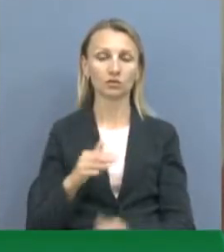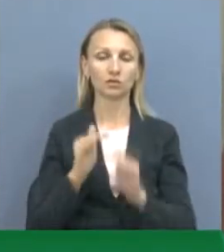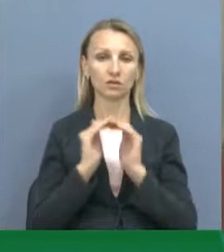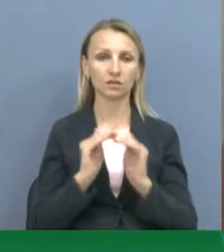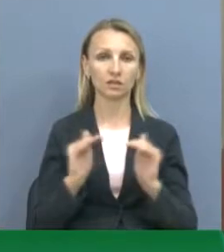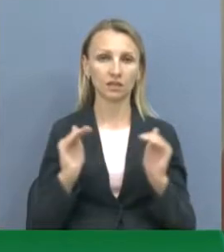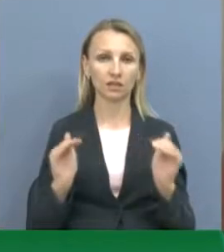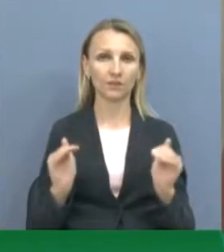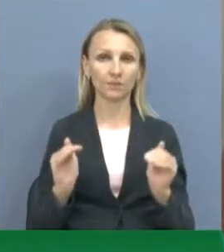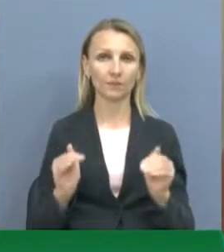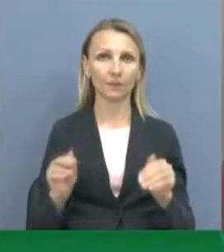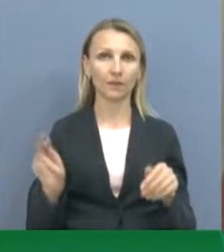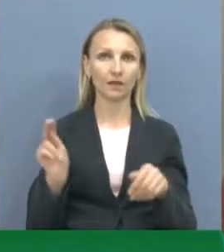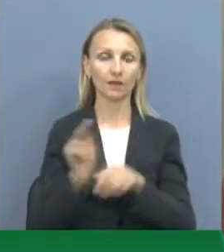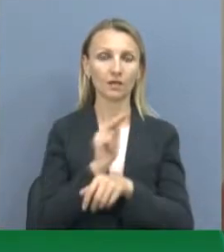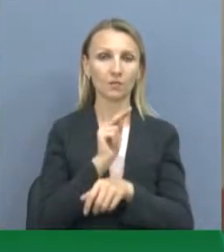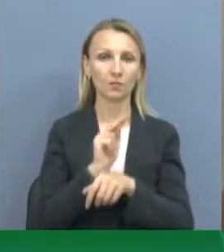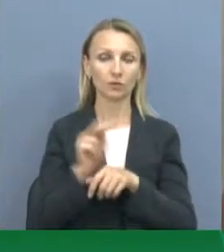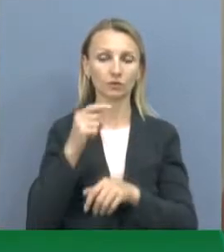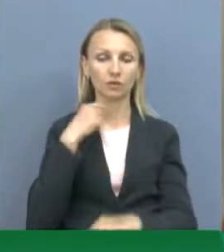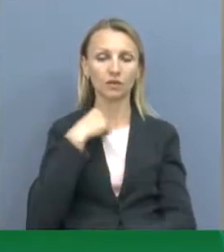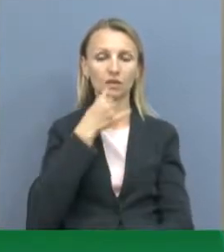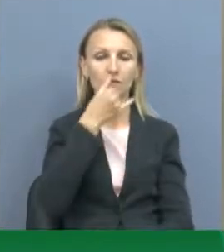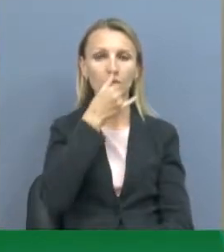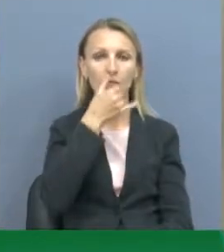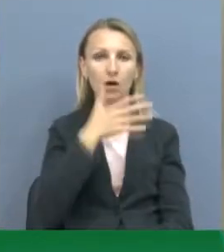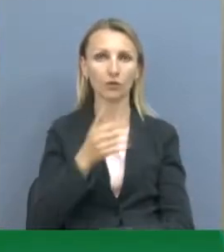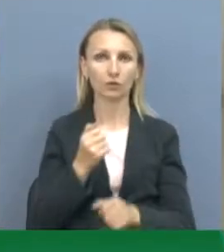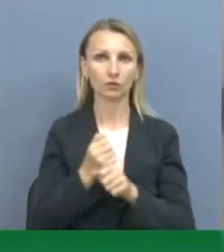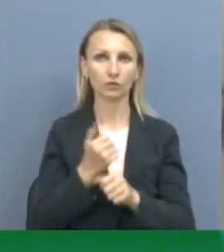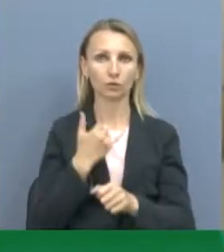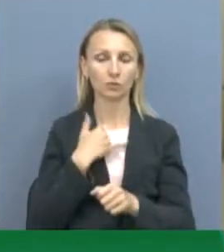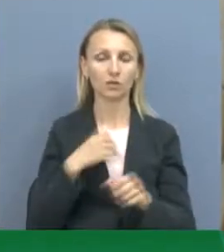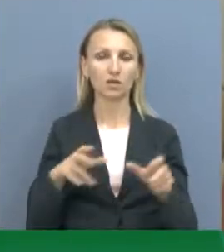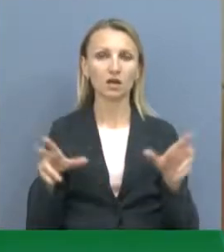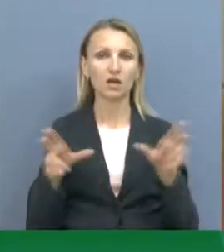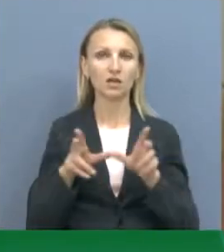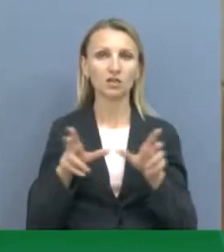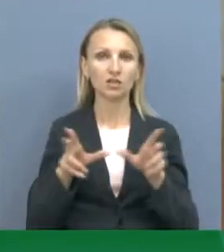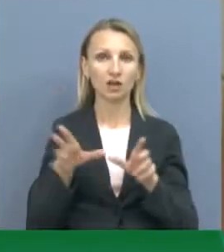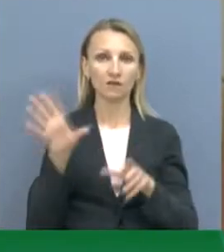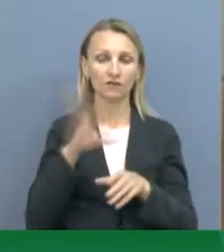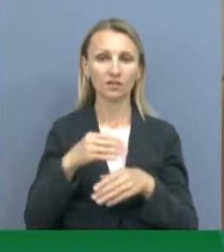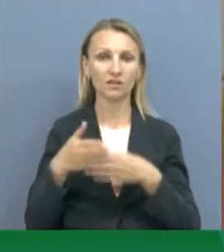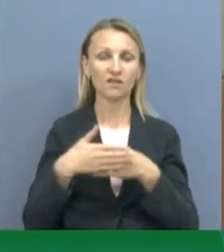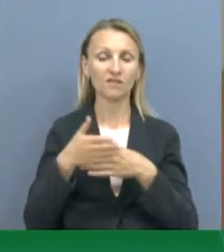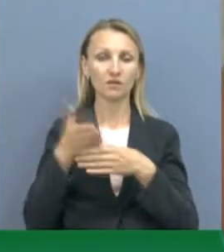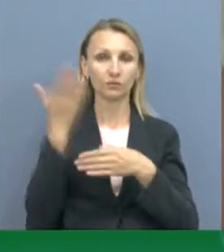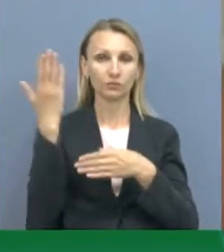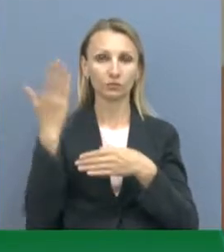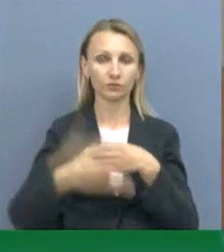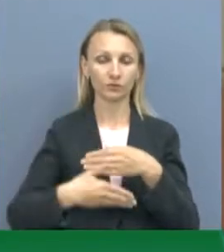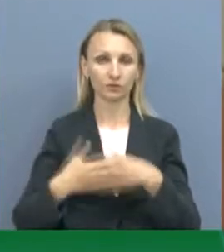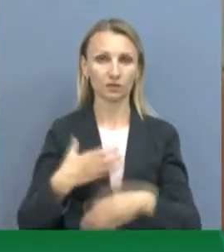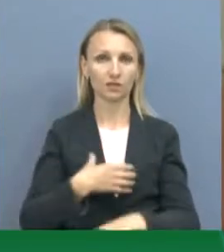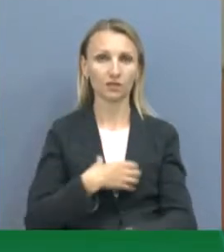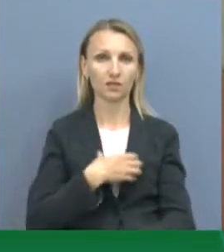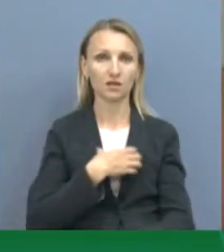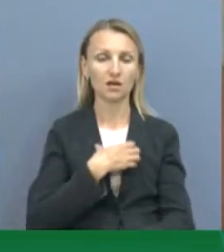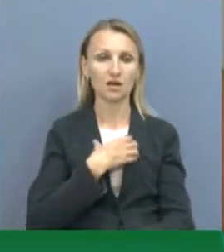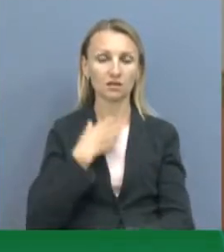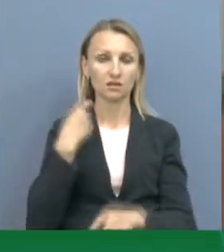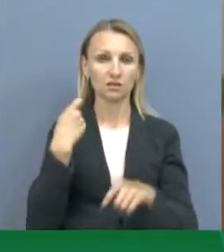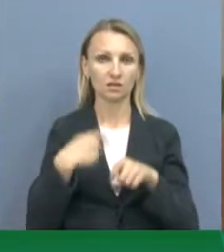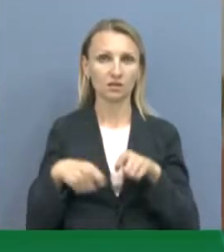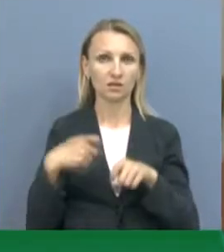Ремонт я не могу сразу во всем доме сделать. У меня все шкафы, вон все дверцы упали, это мы просто сейчас вот все закрыто. Вон все шкафы,